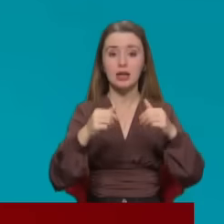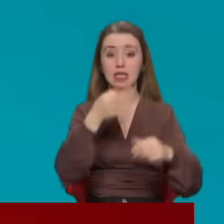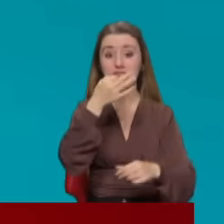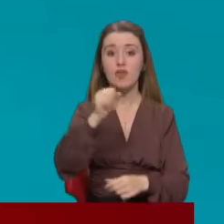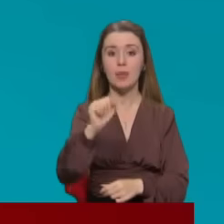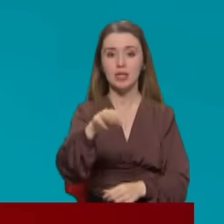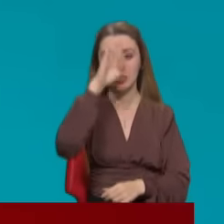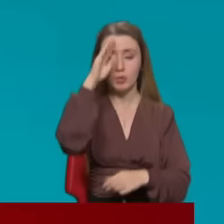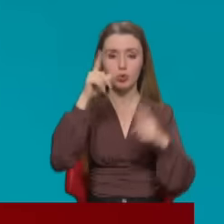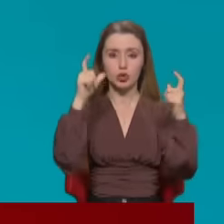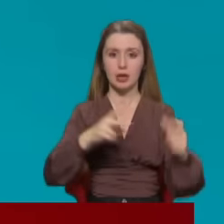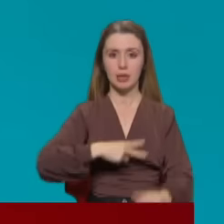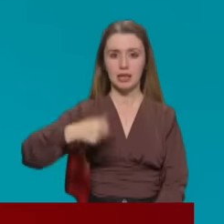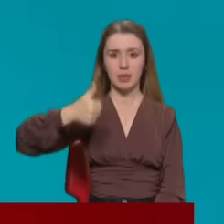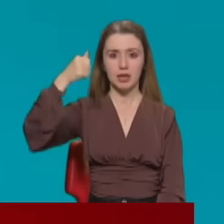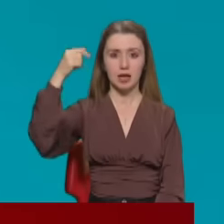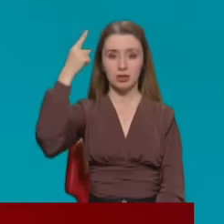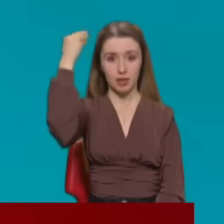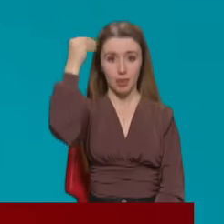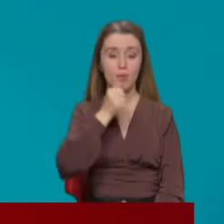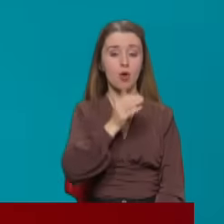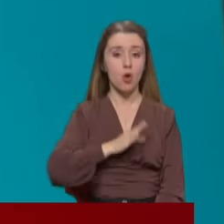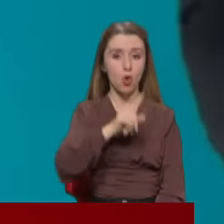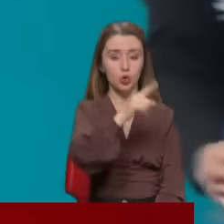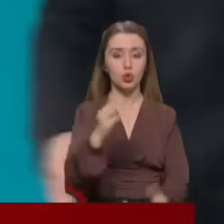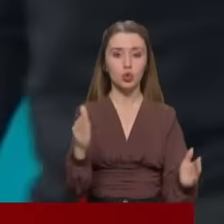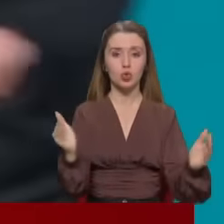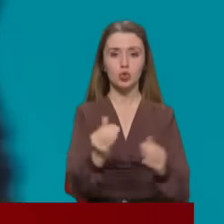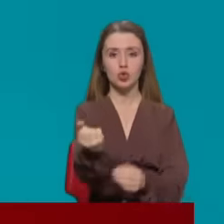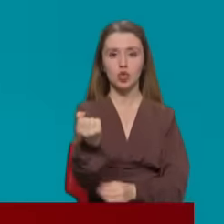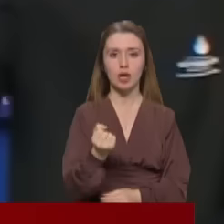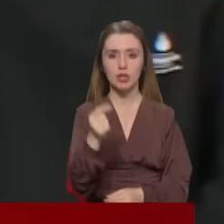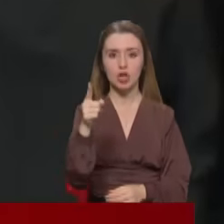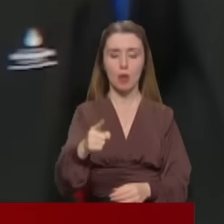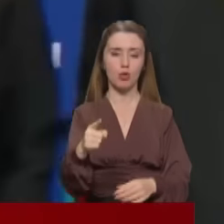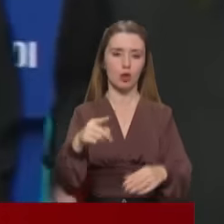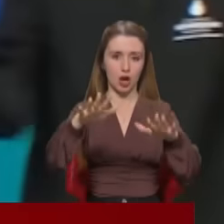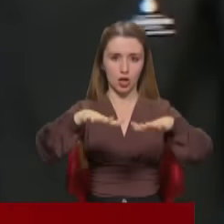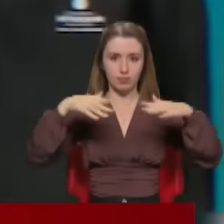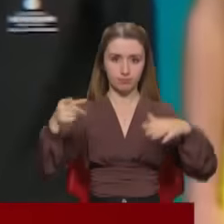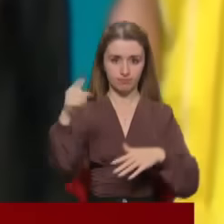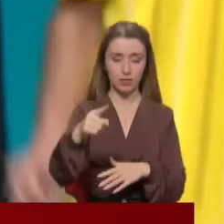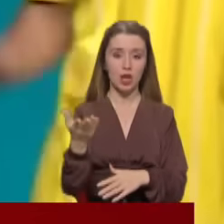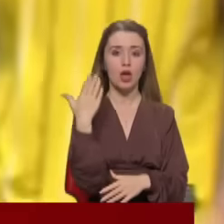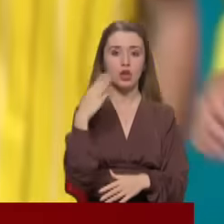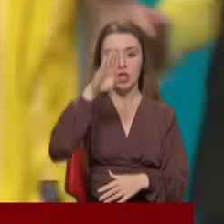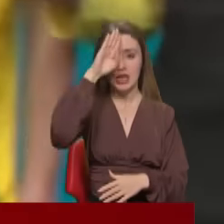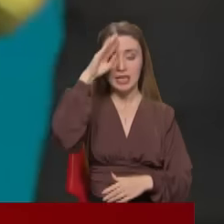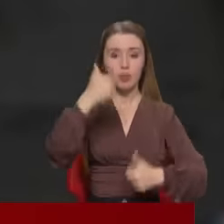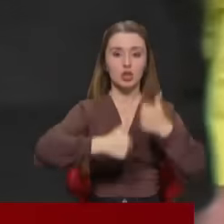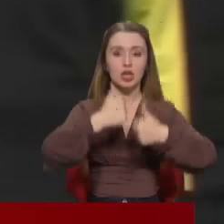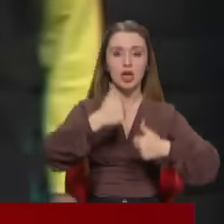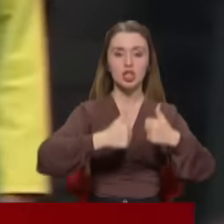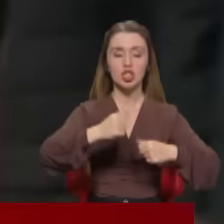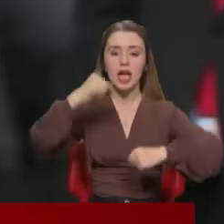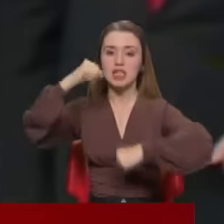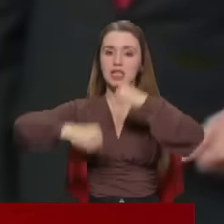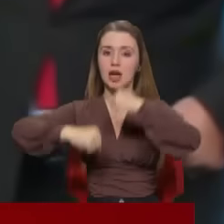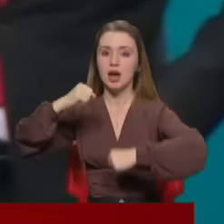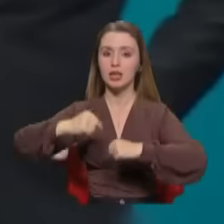vermedik. İstanbul Büyükşehir Belediye Başkanı Ekrem İmamoğlu ise Küçükçekmece'de stat açılışında. Daha önce İstanbul yarışında